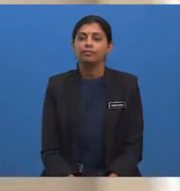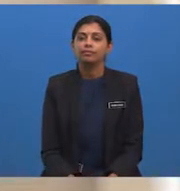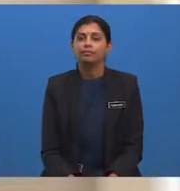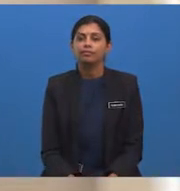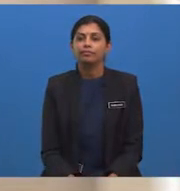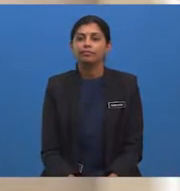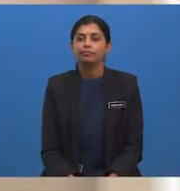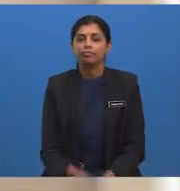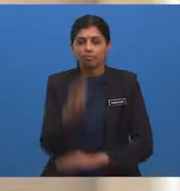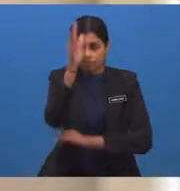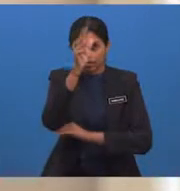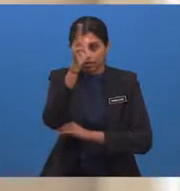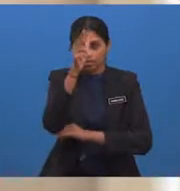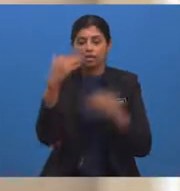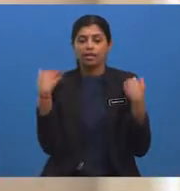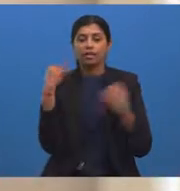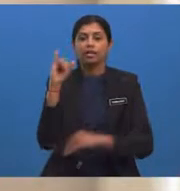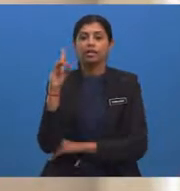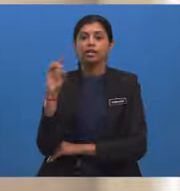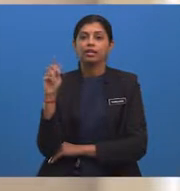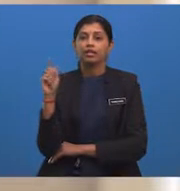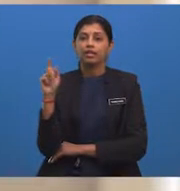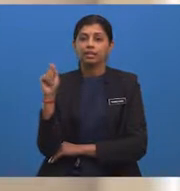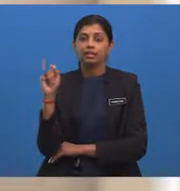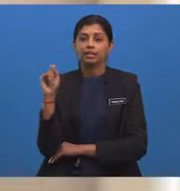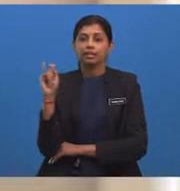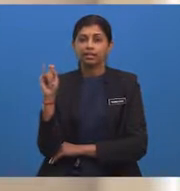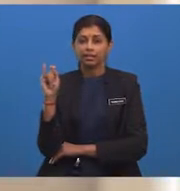kerajaan mempunyai identiti masing-masing.